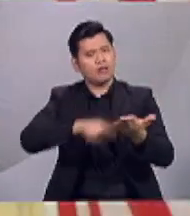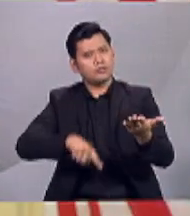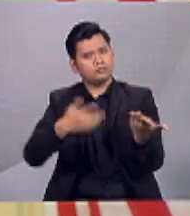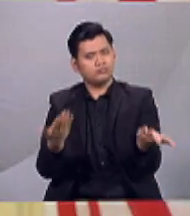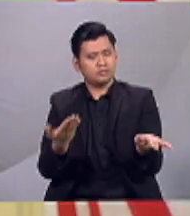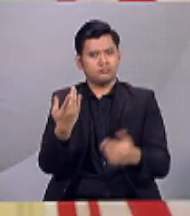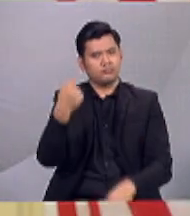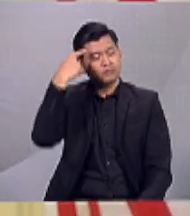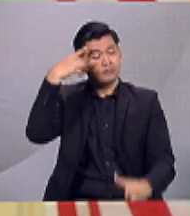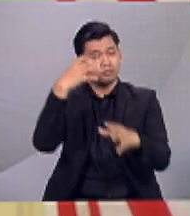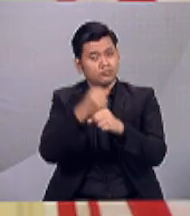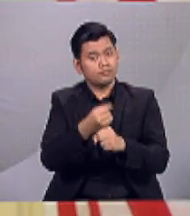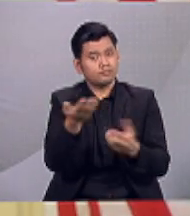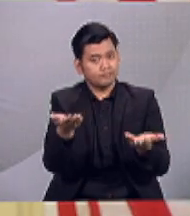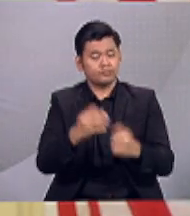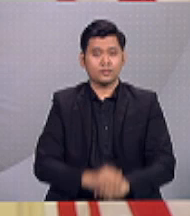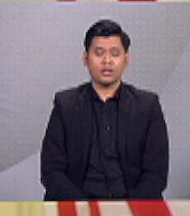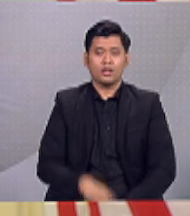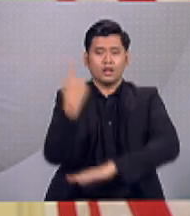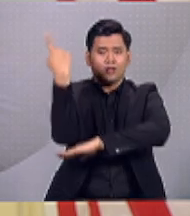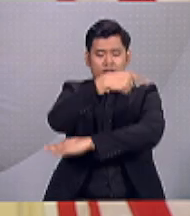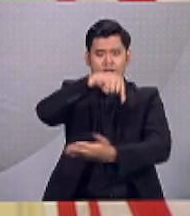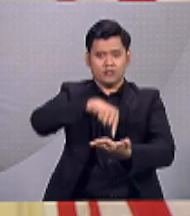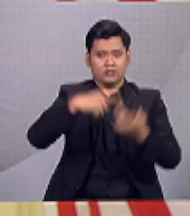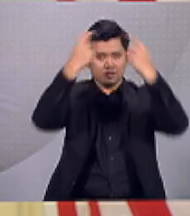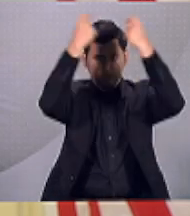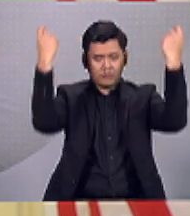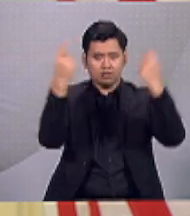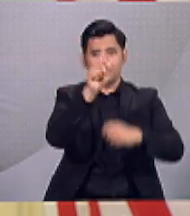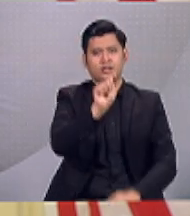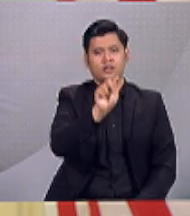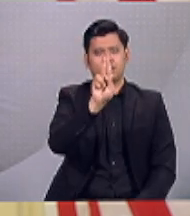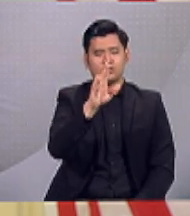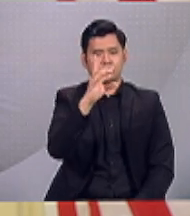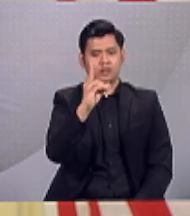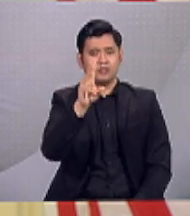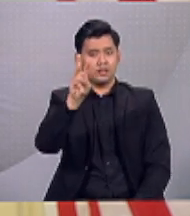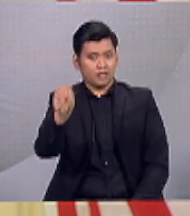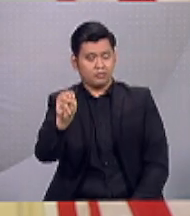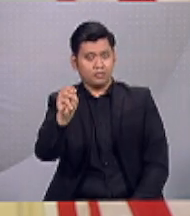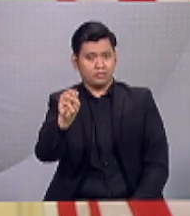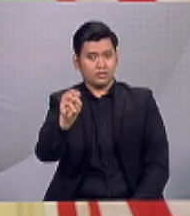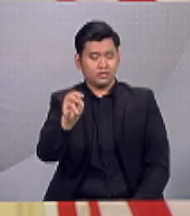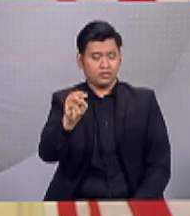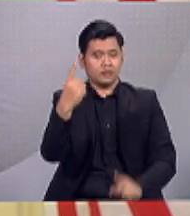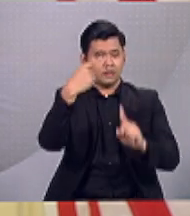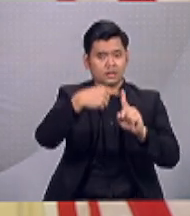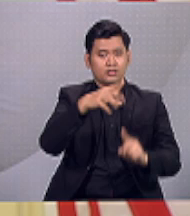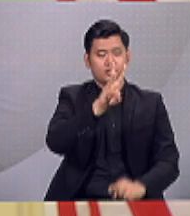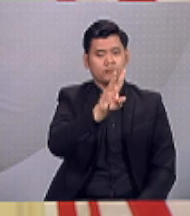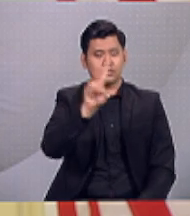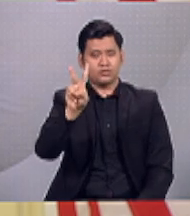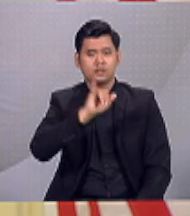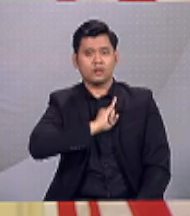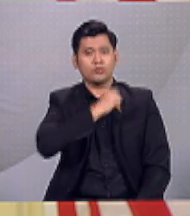hari sambutan TUDM ke-62. Seperti yang saya umumkan tadi,